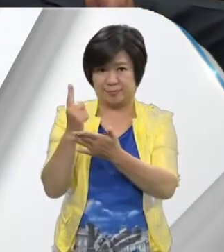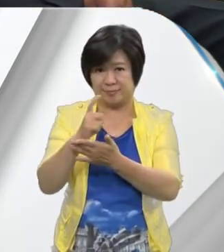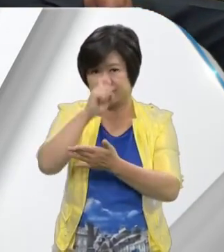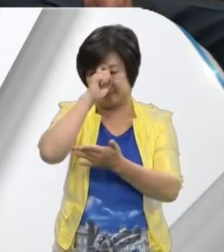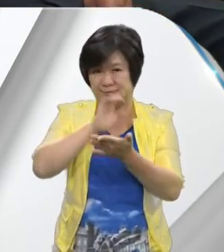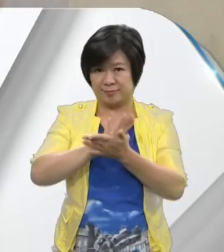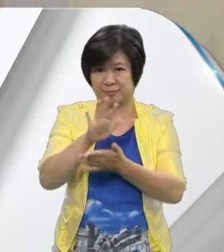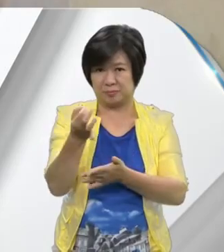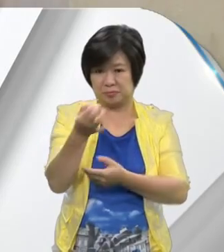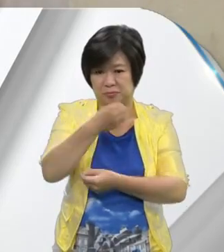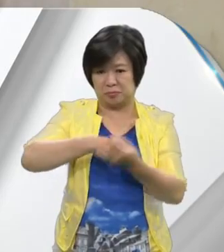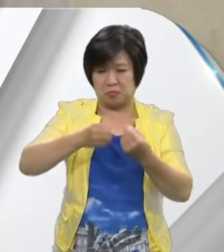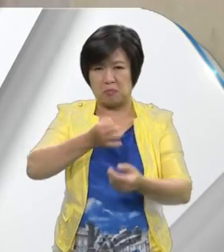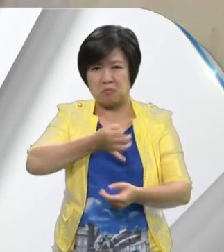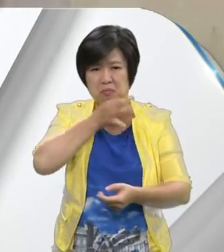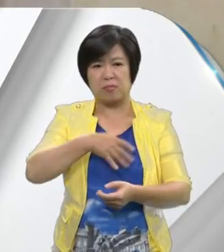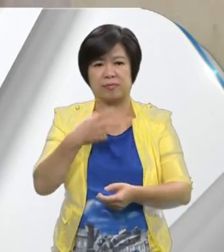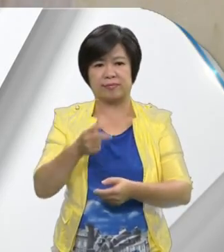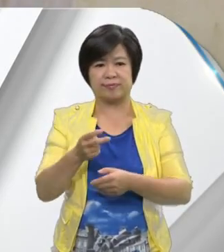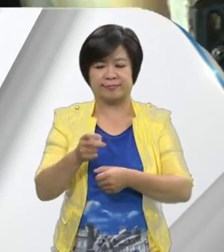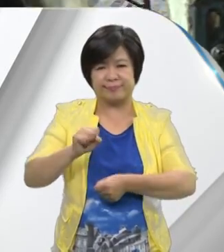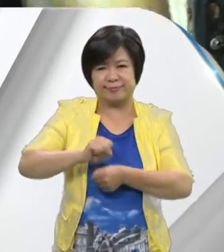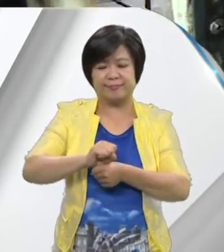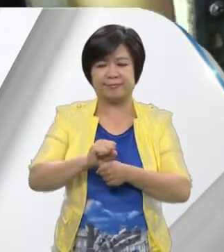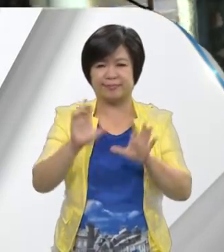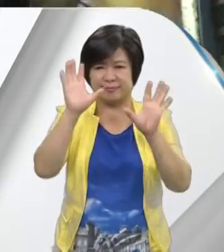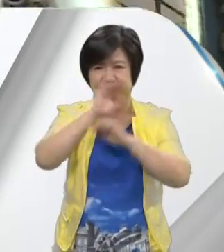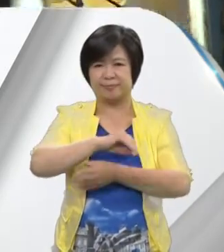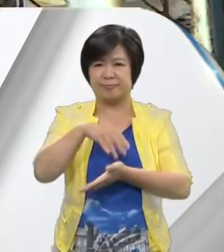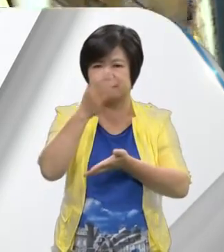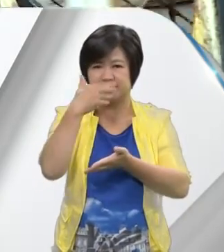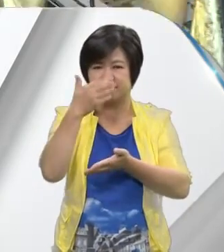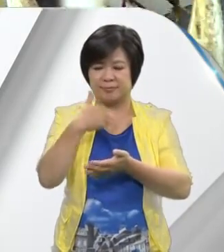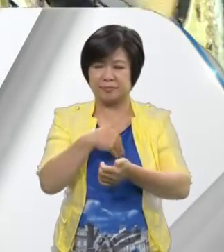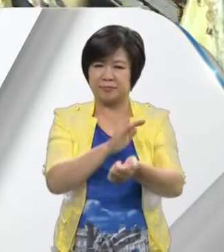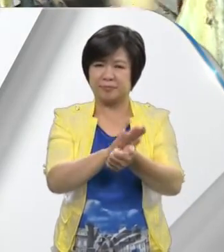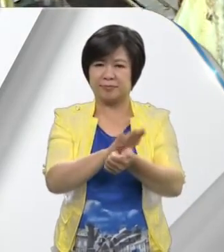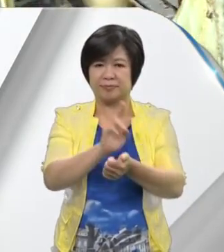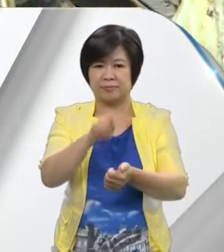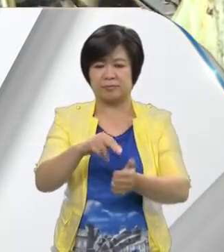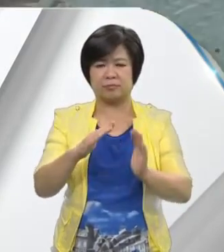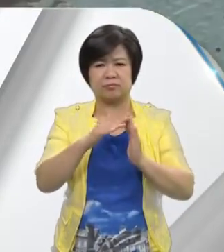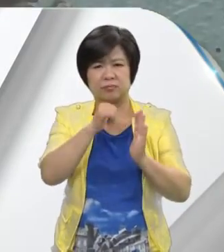费更加多一下。是加码推动孕育是亚个发通，本总督个